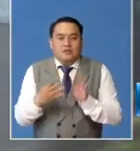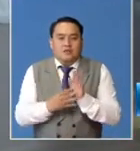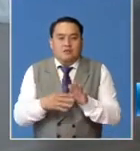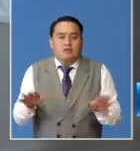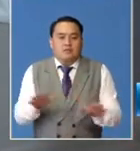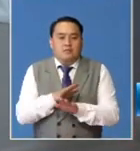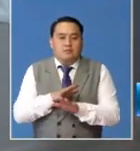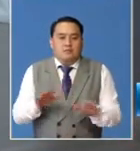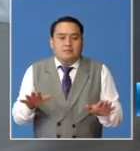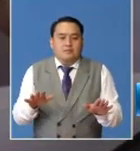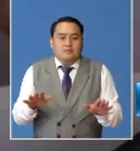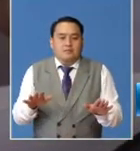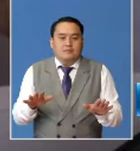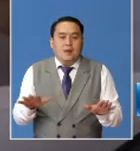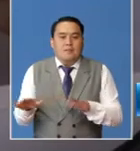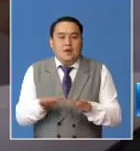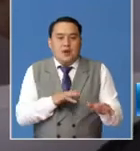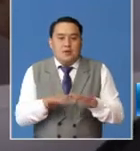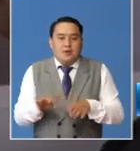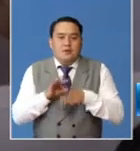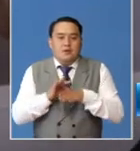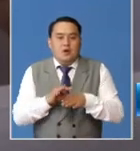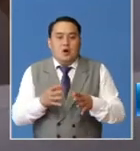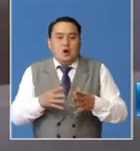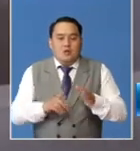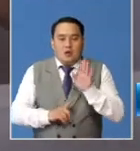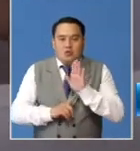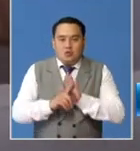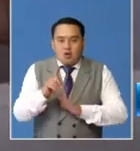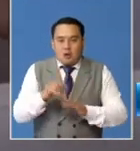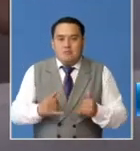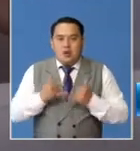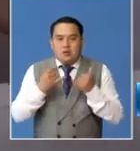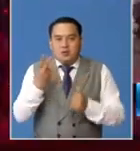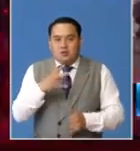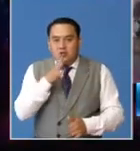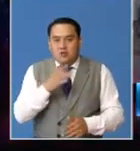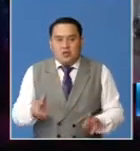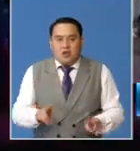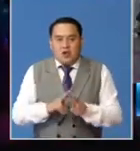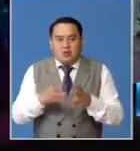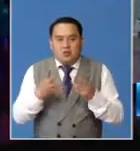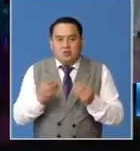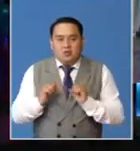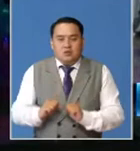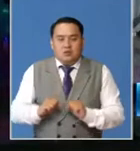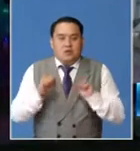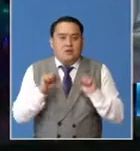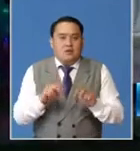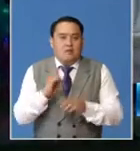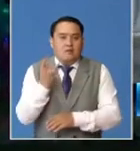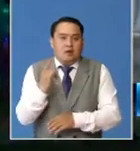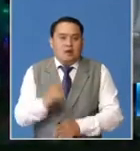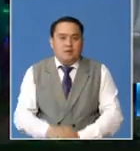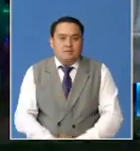песен Алтын Маханбетовой. Мероприятие прошло на общественных началах и посвящено 20-летию Астаны и Дню защиты прав